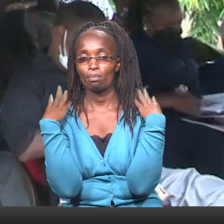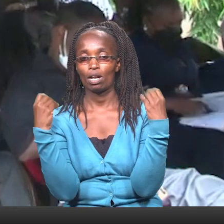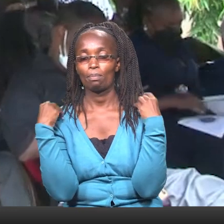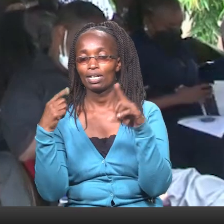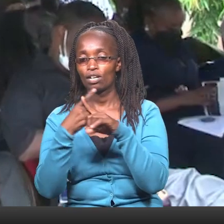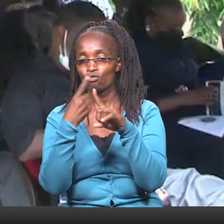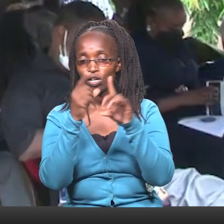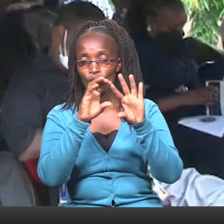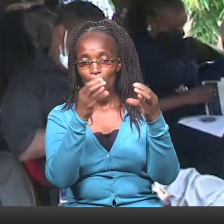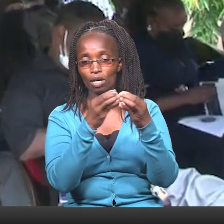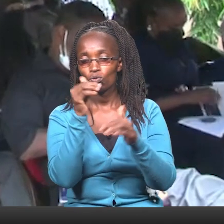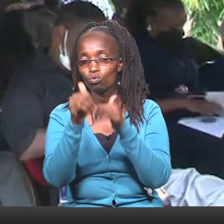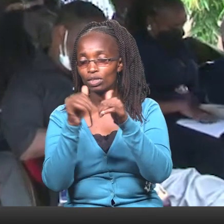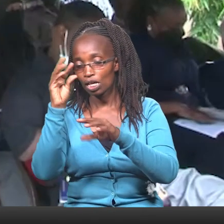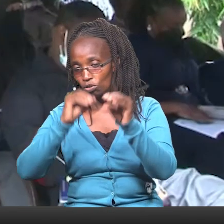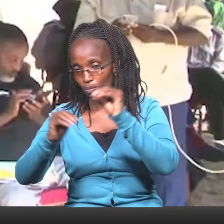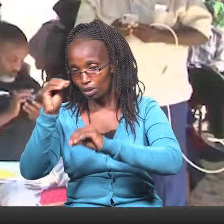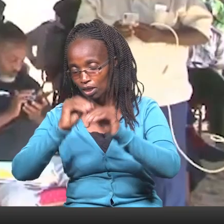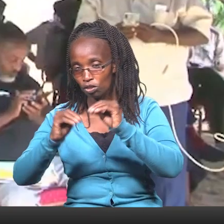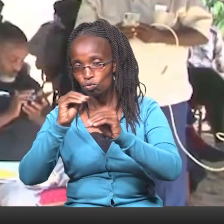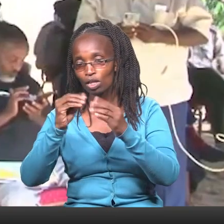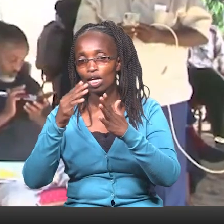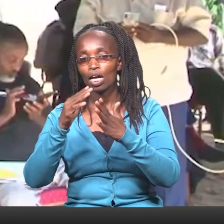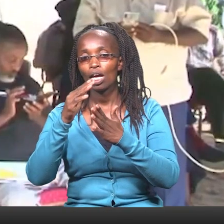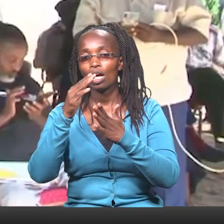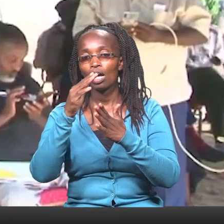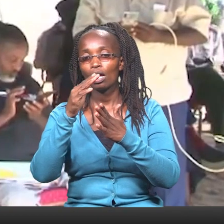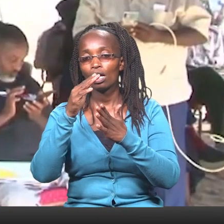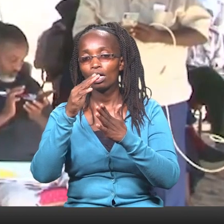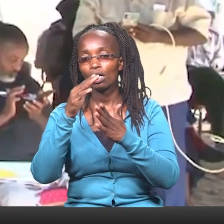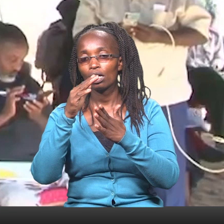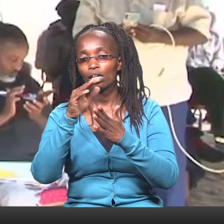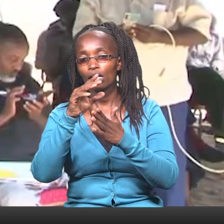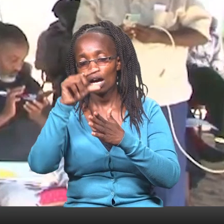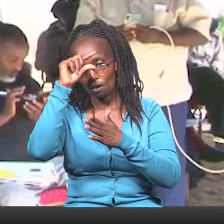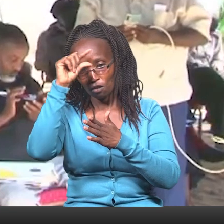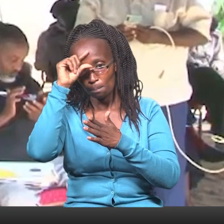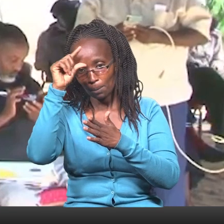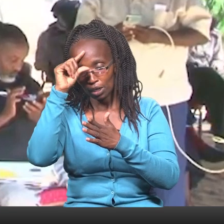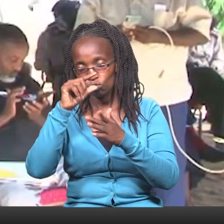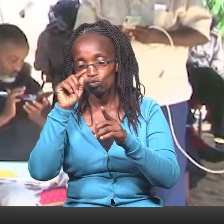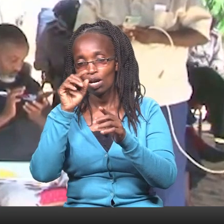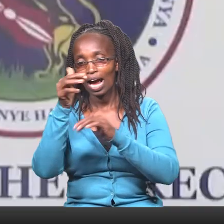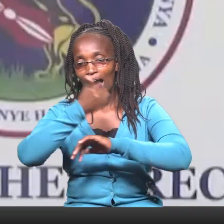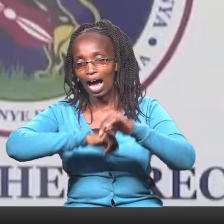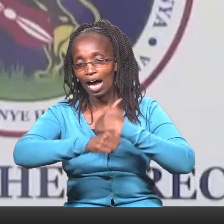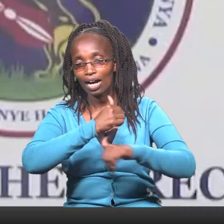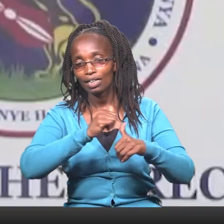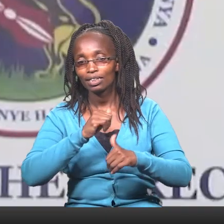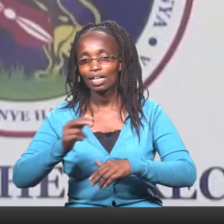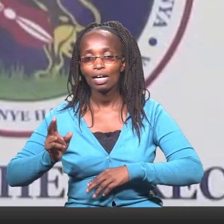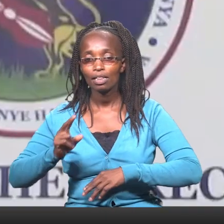za wafugaji, jambo ambalo limepelekea afisi ya mkurugenzi wa mashtaka ya umma kuzindua kanuni za kushughulikia kesi za ukeketaji. Sisi